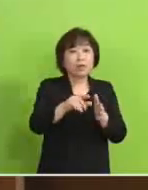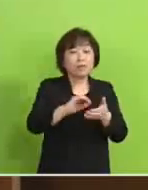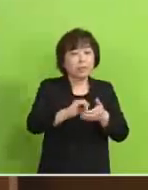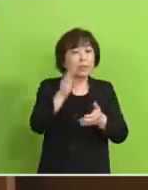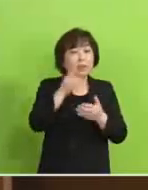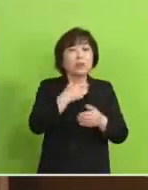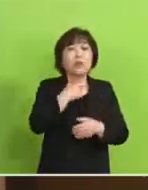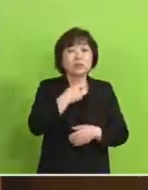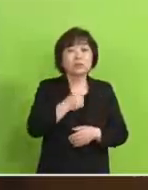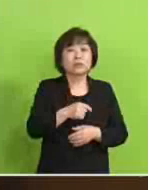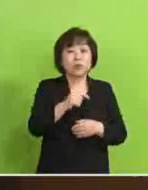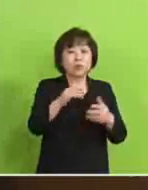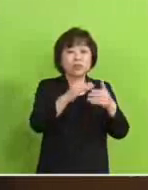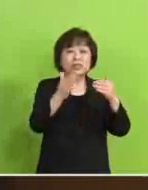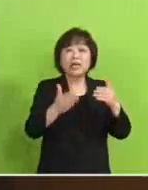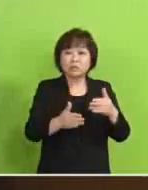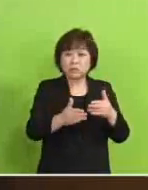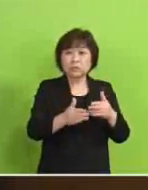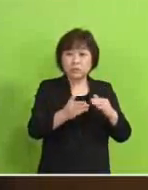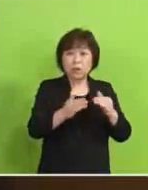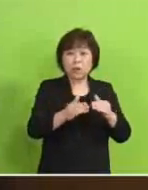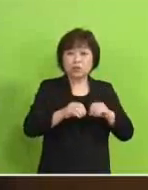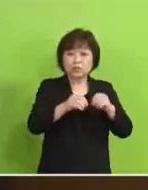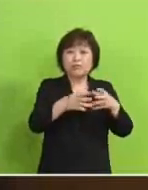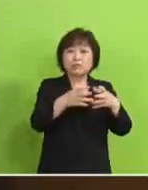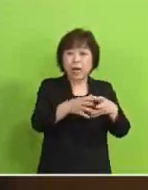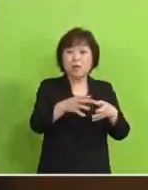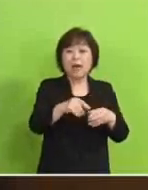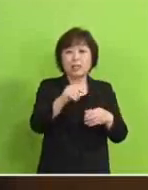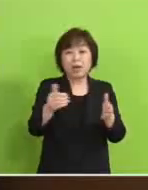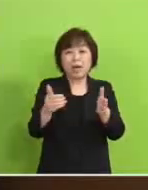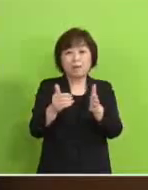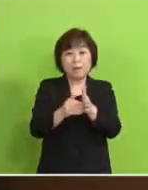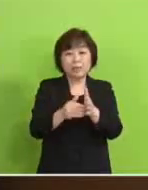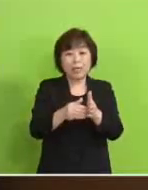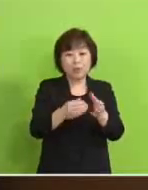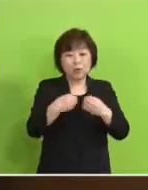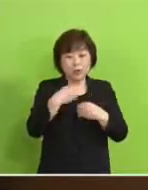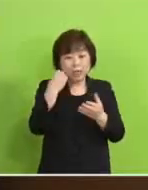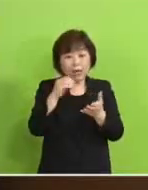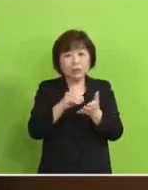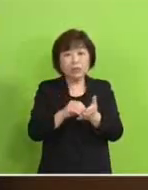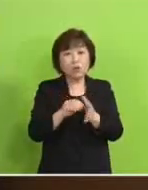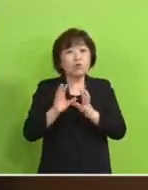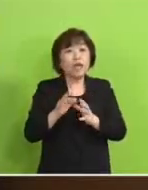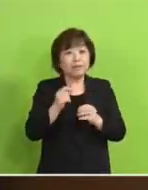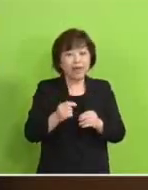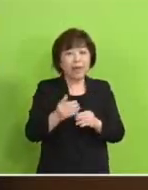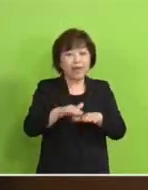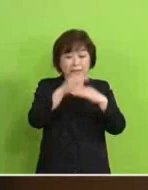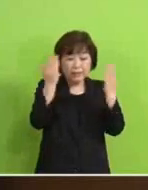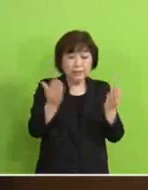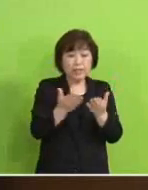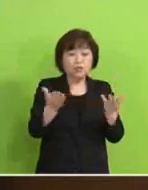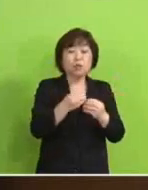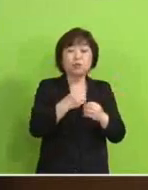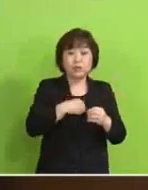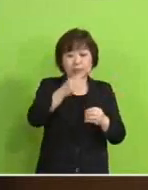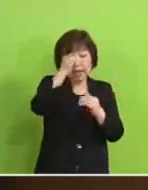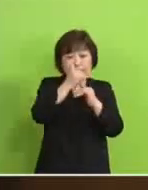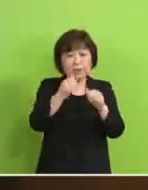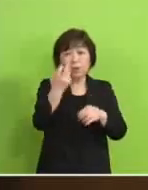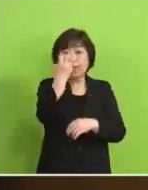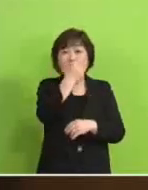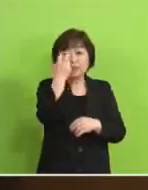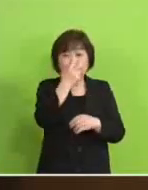聞きください。この施設のクラスターは、これまでの陽性確認を受け、すでに全職員、患者の検